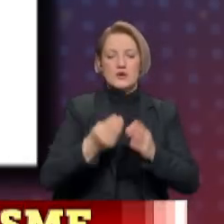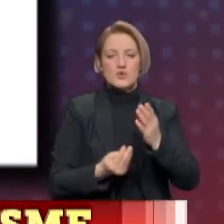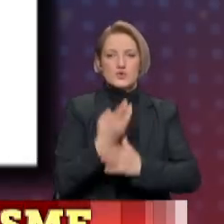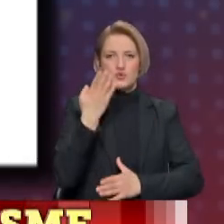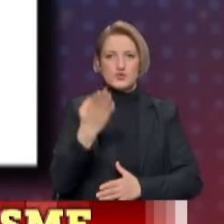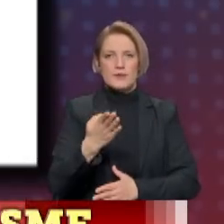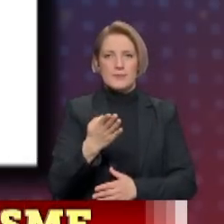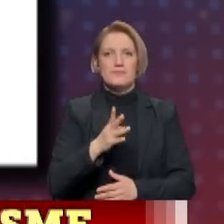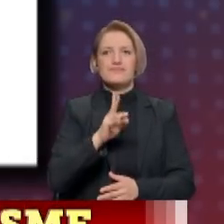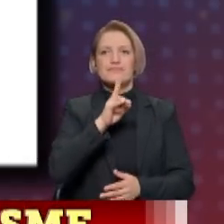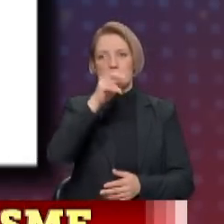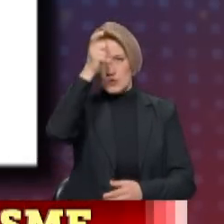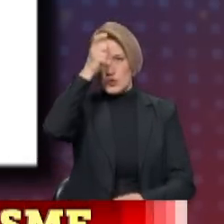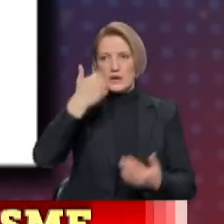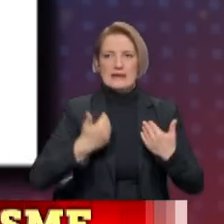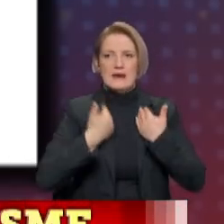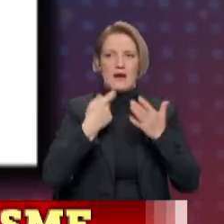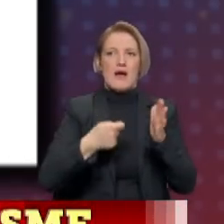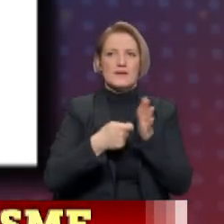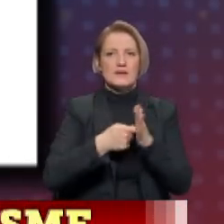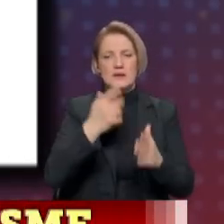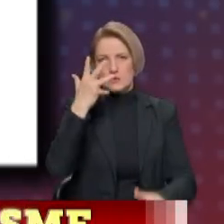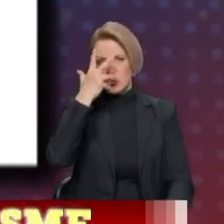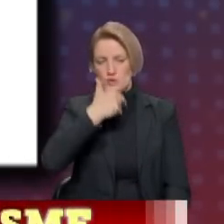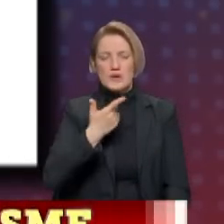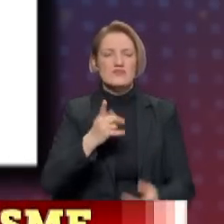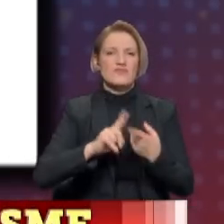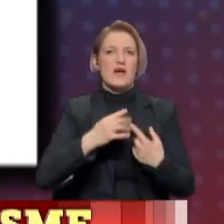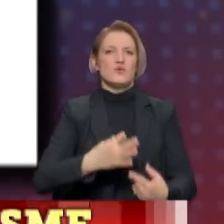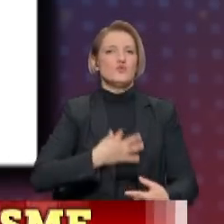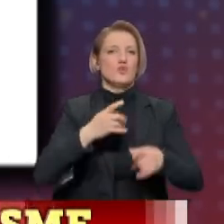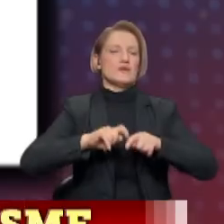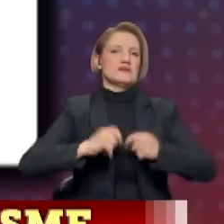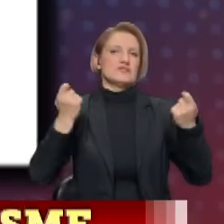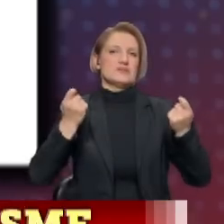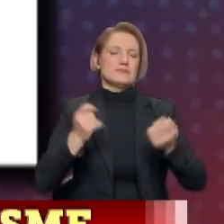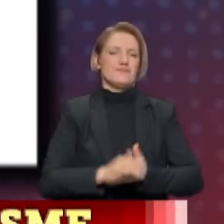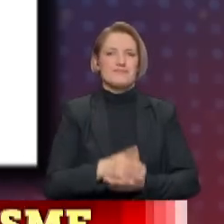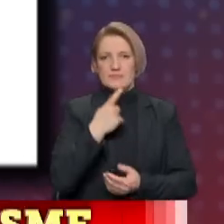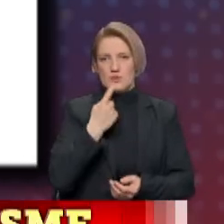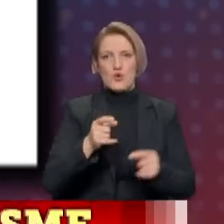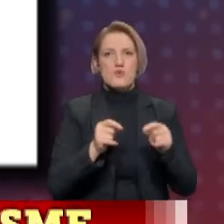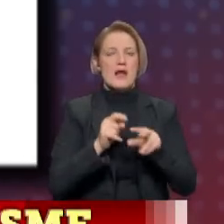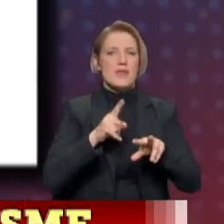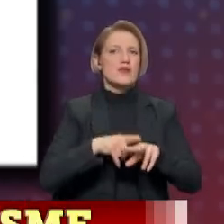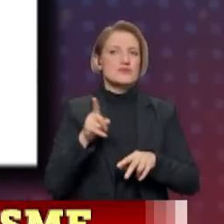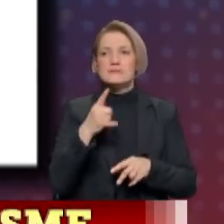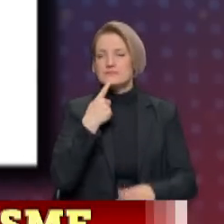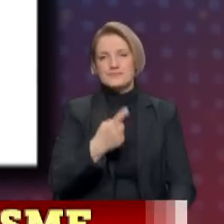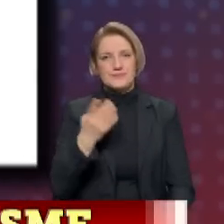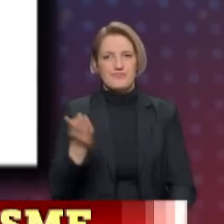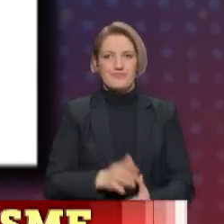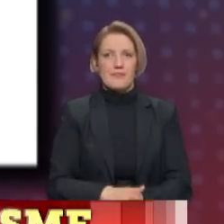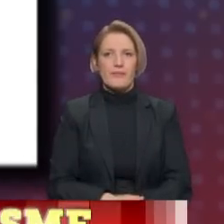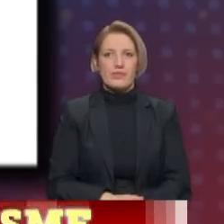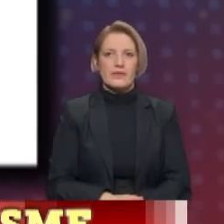işte mahkumiyet kararı Türk yargısı adına utanç verici ve umut kırıcıdır diyor Bülent Arınç. Ne dersiniz?